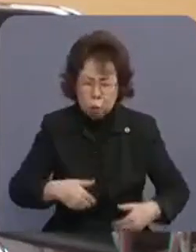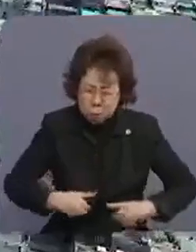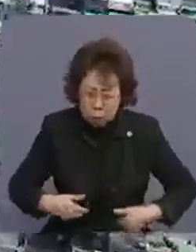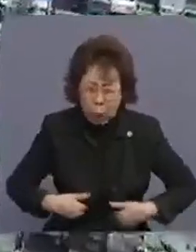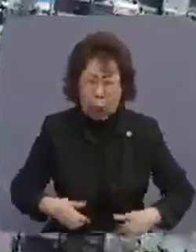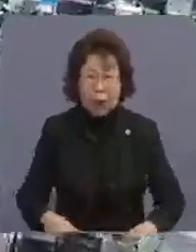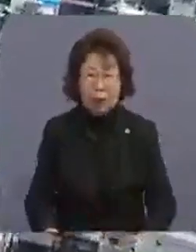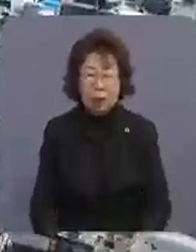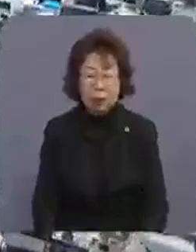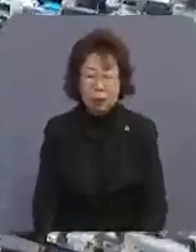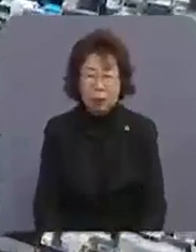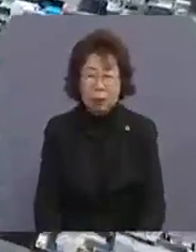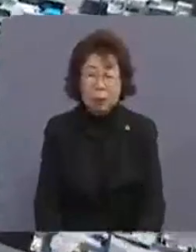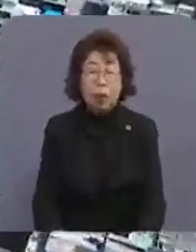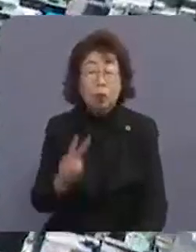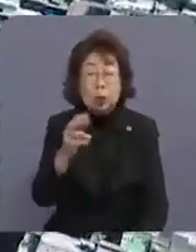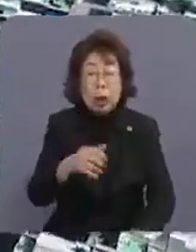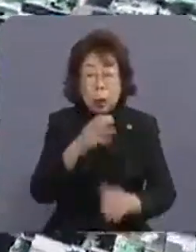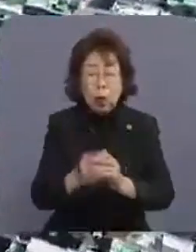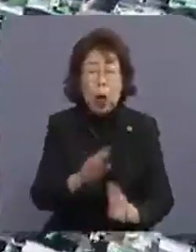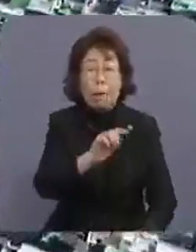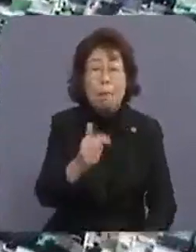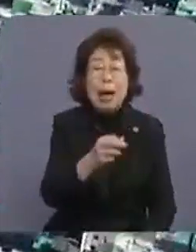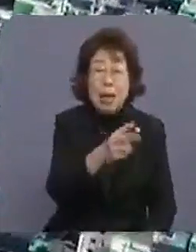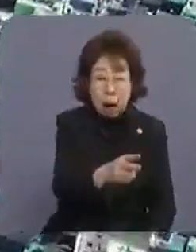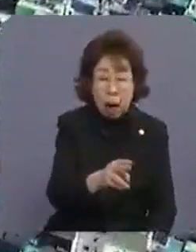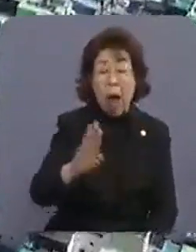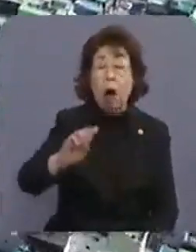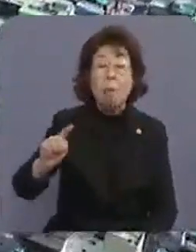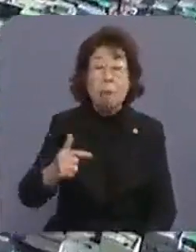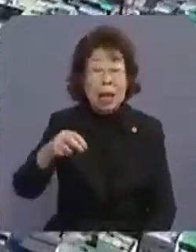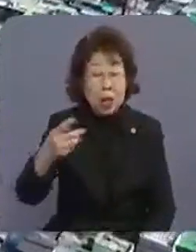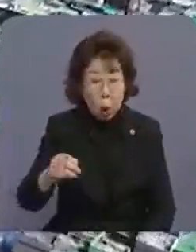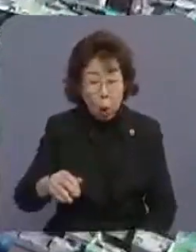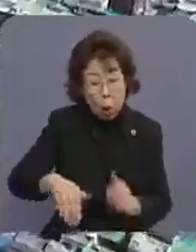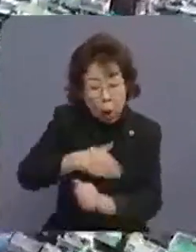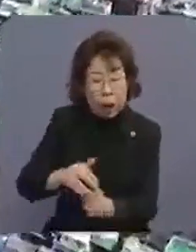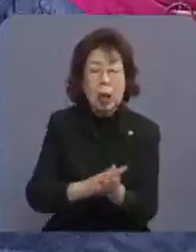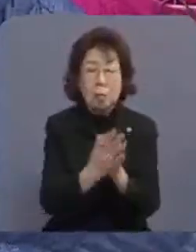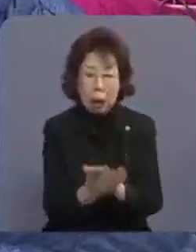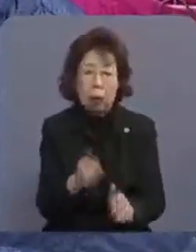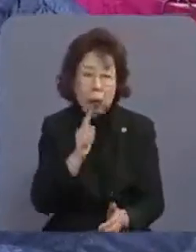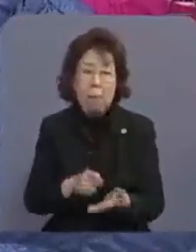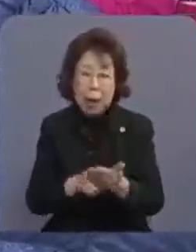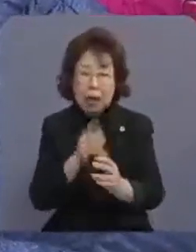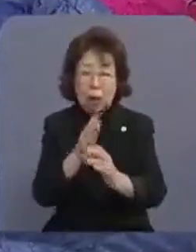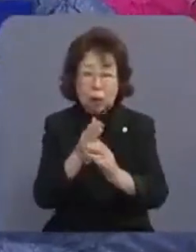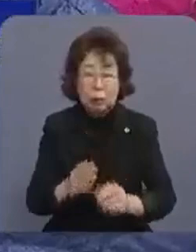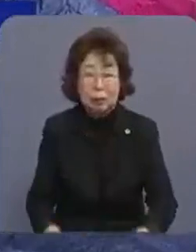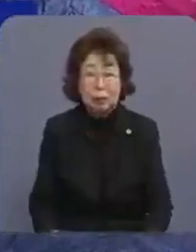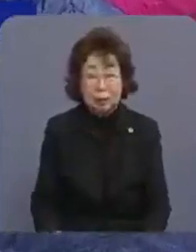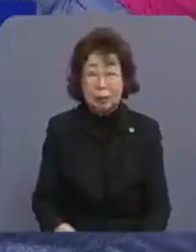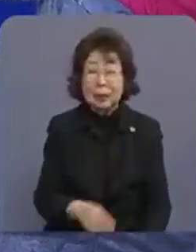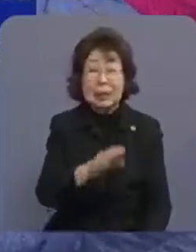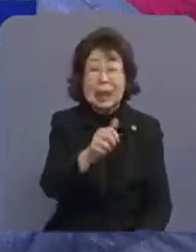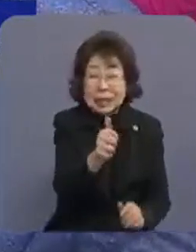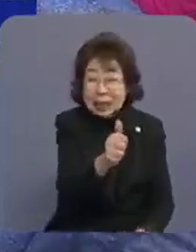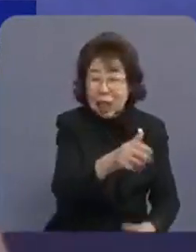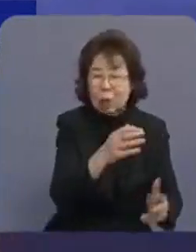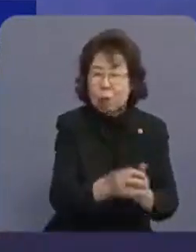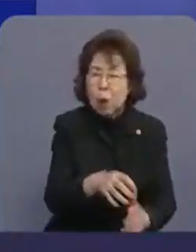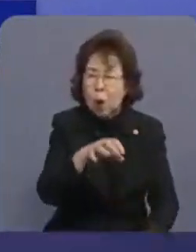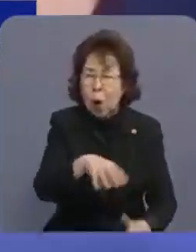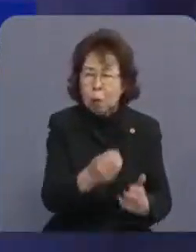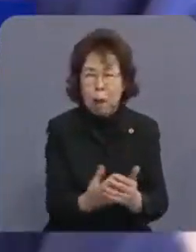합니다 두 후보 모두 반송지역 주거환경 선을 약속했습니다 윤 후보는 도시 지구